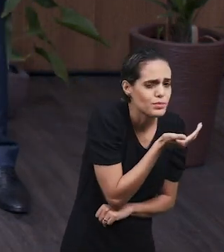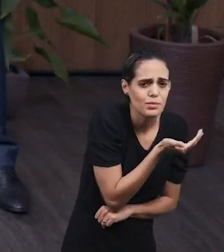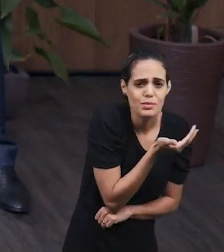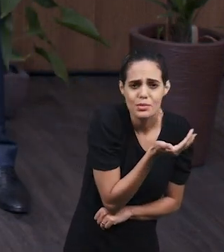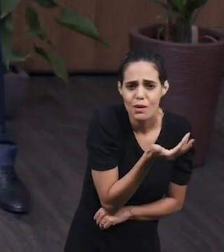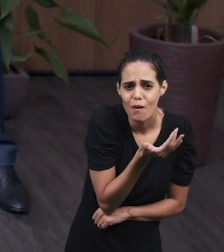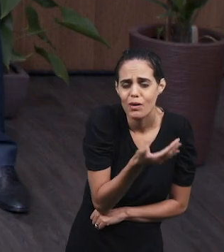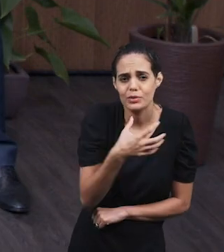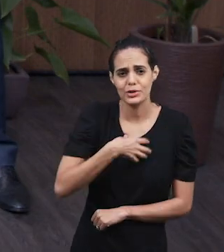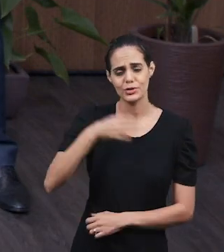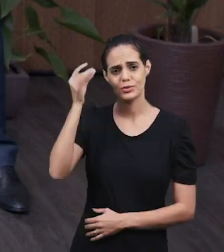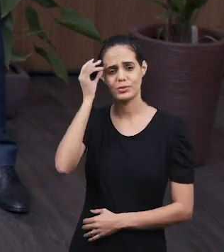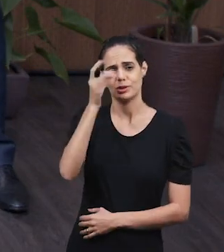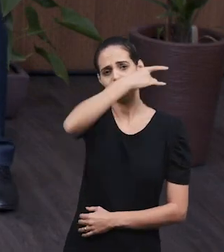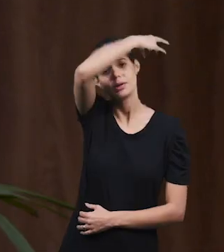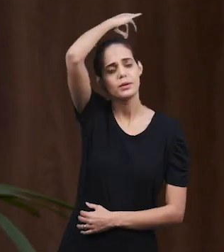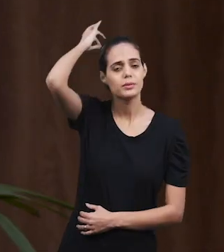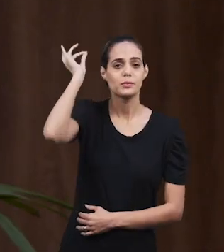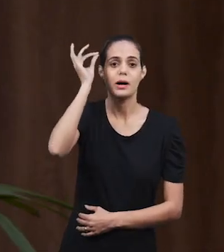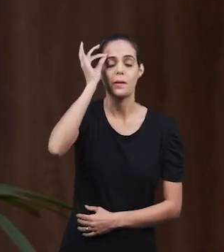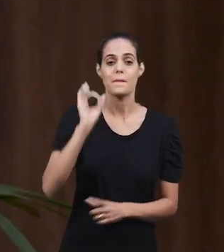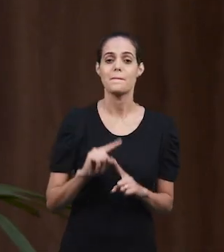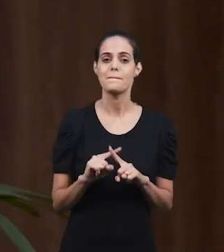et de recevoir des